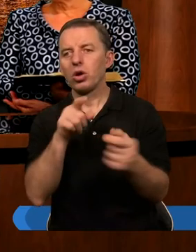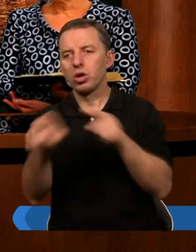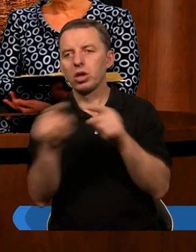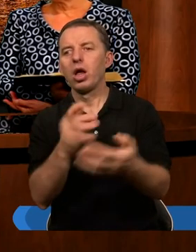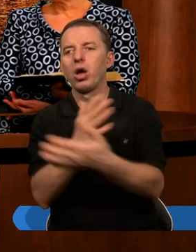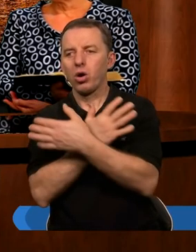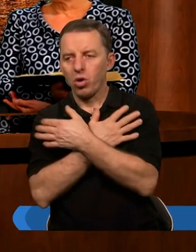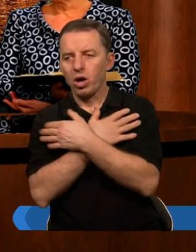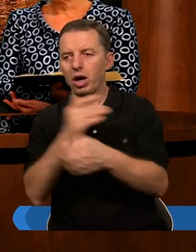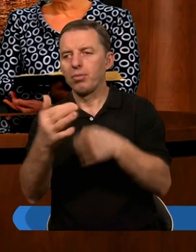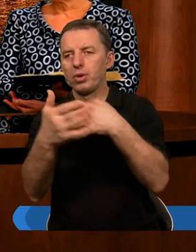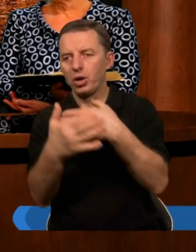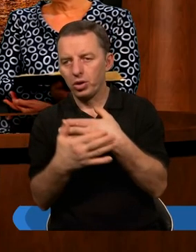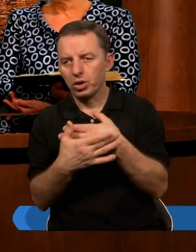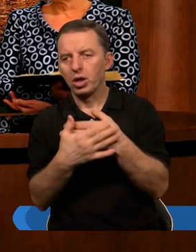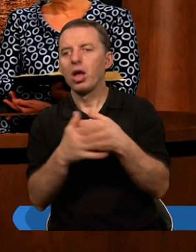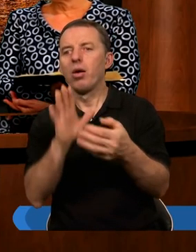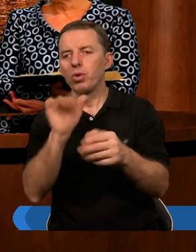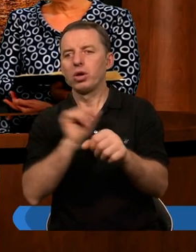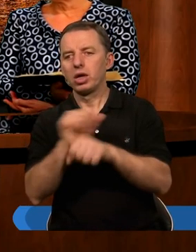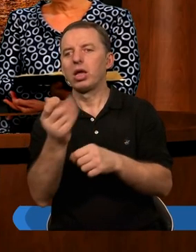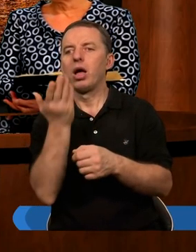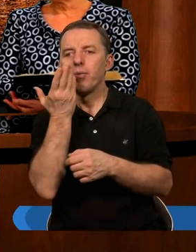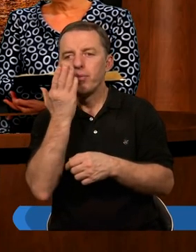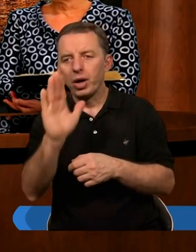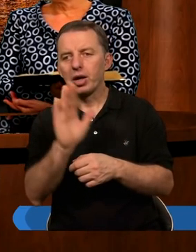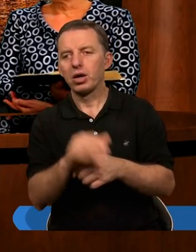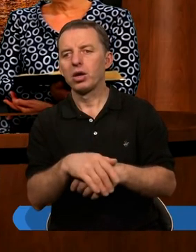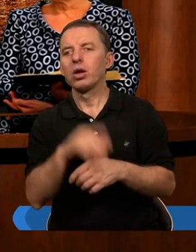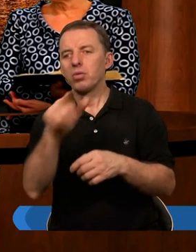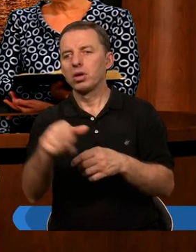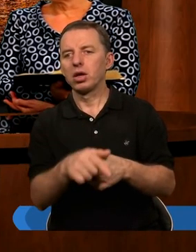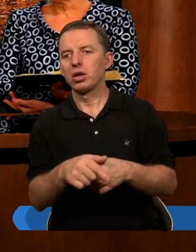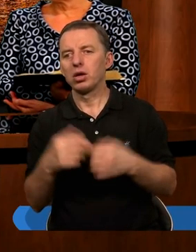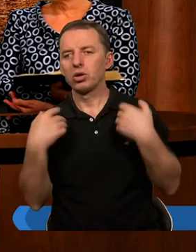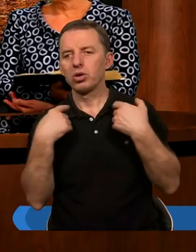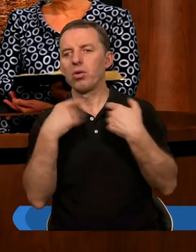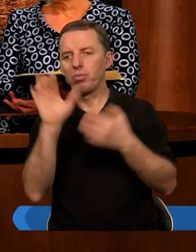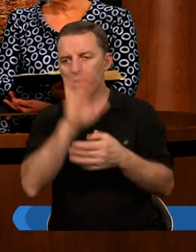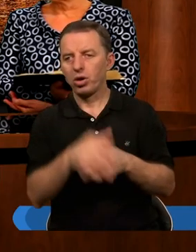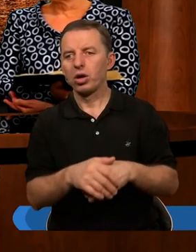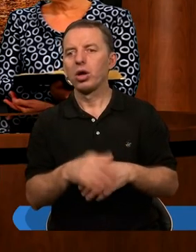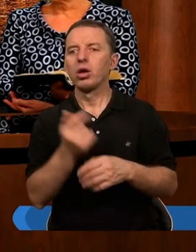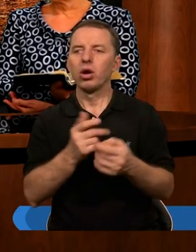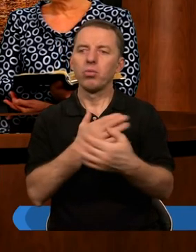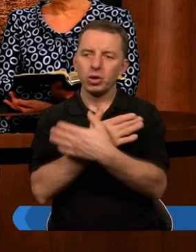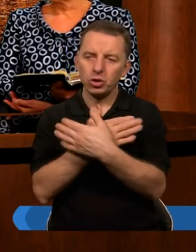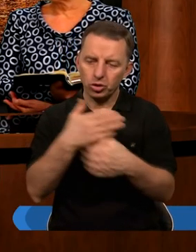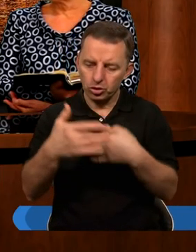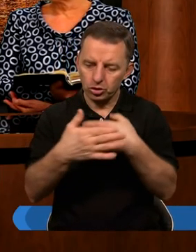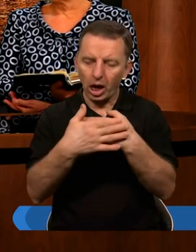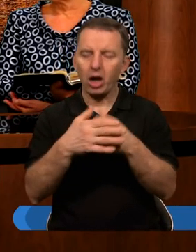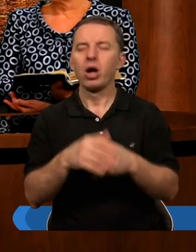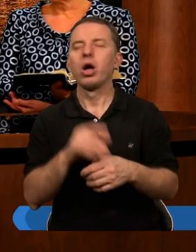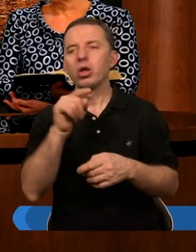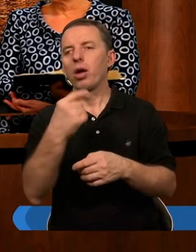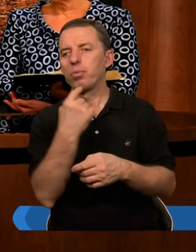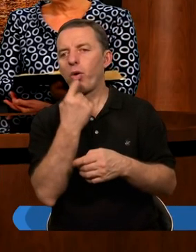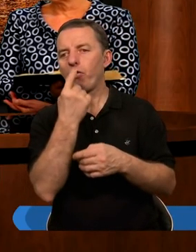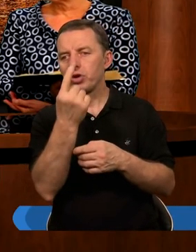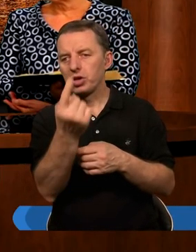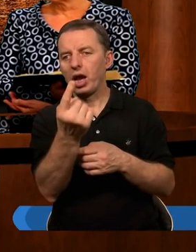znaczy kochać bliźniego. Bo my jesteśmy bardzo, bardzo nam łatwo deklarować się, że kochamy Boga, że kochamy bliźniego. A tu jest